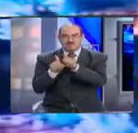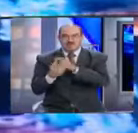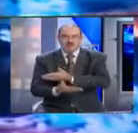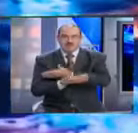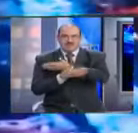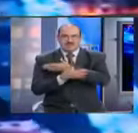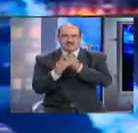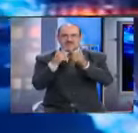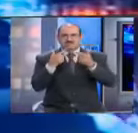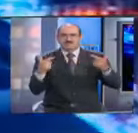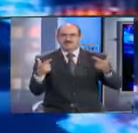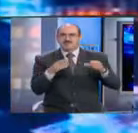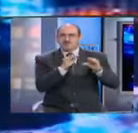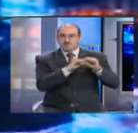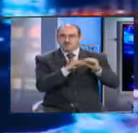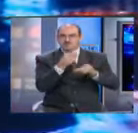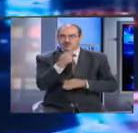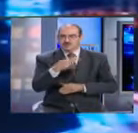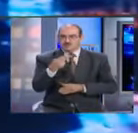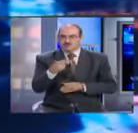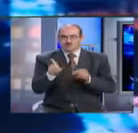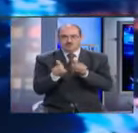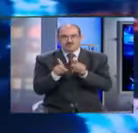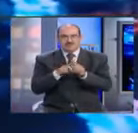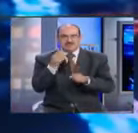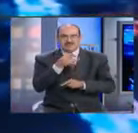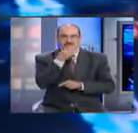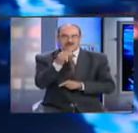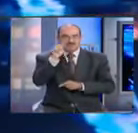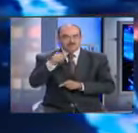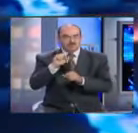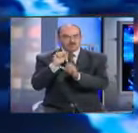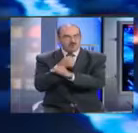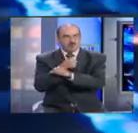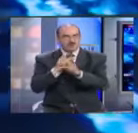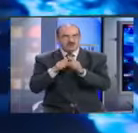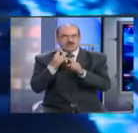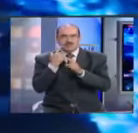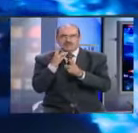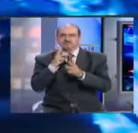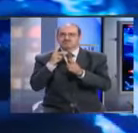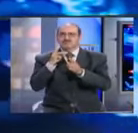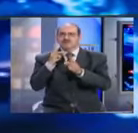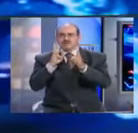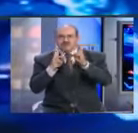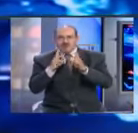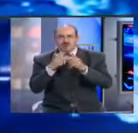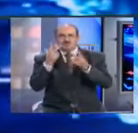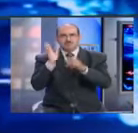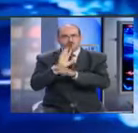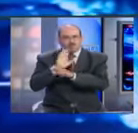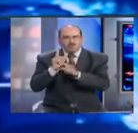في تنويع الاقتصاد الوطني، مؤكدا على ضرورة تقوية التربية الفنية وفي